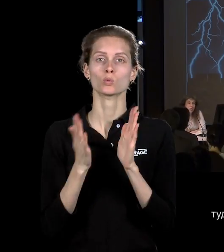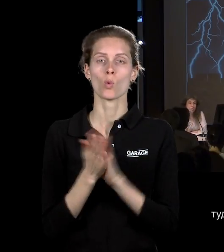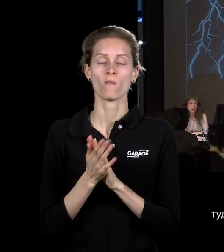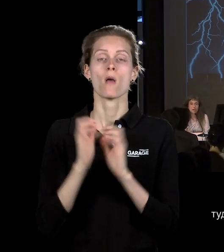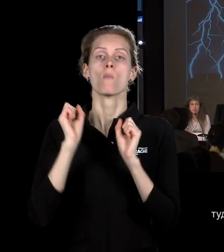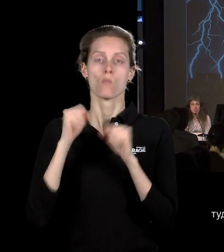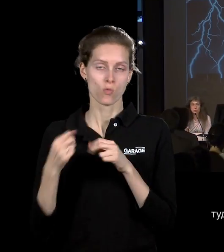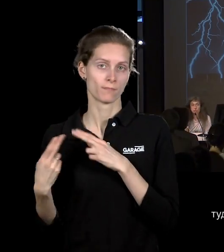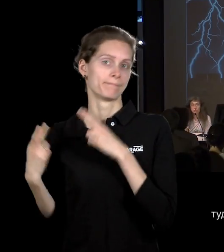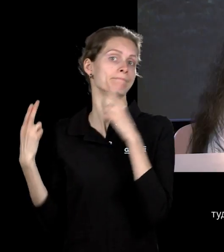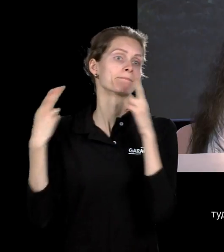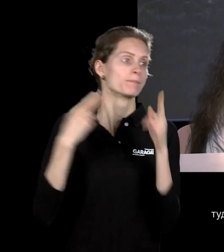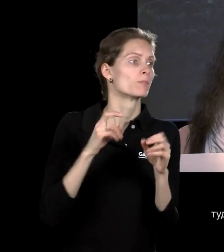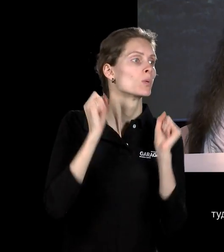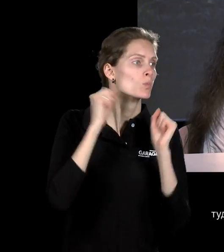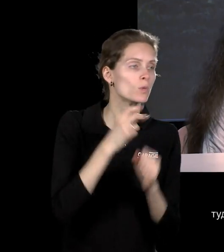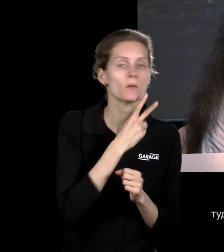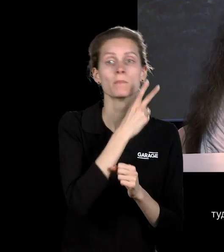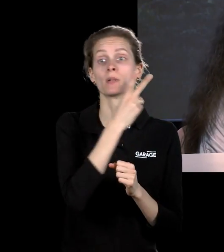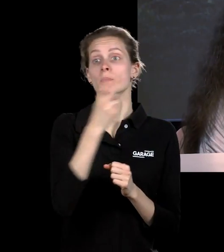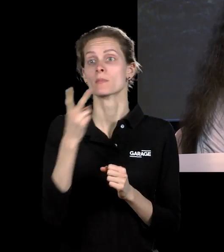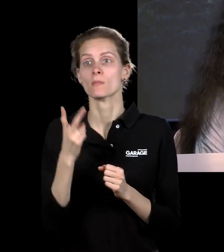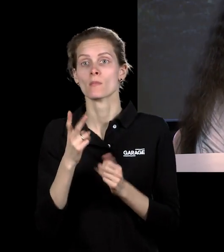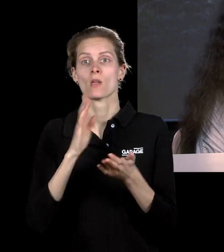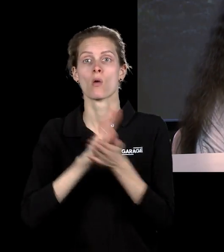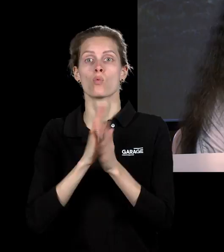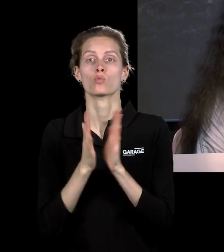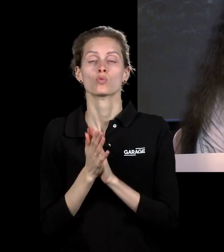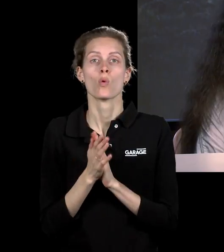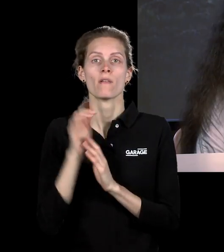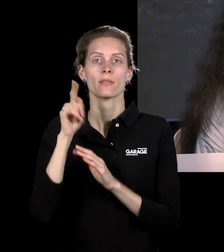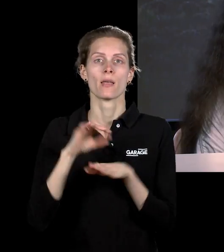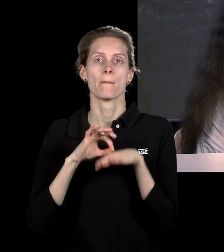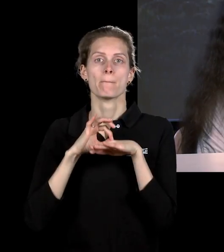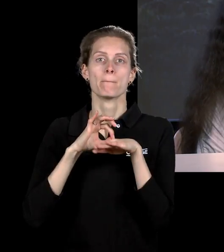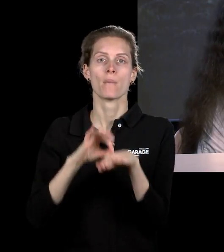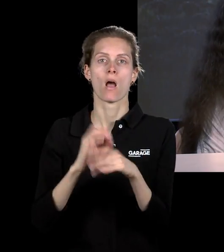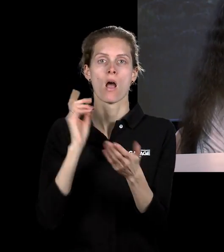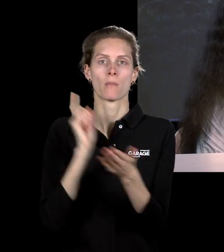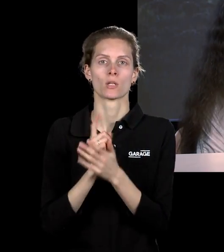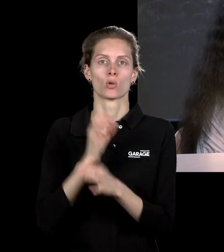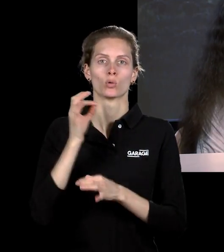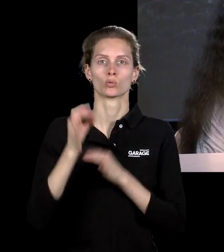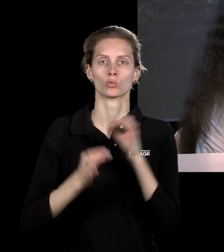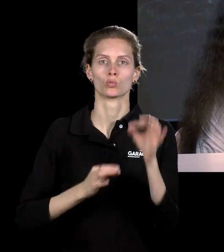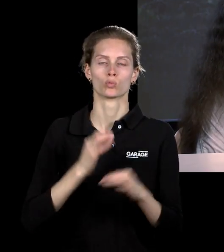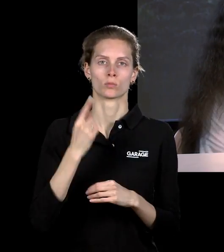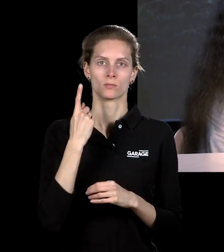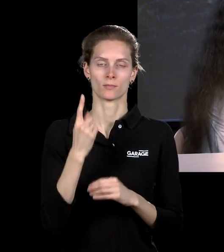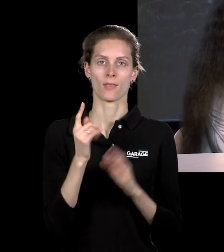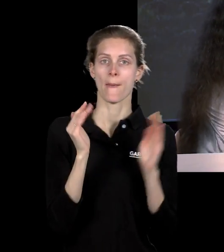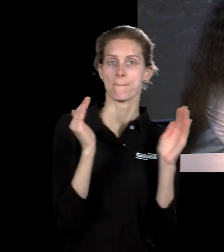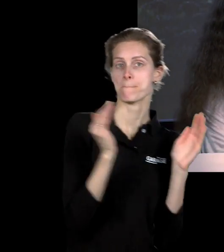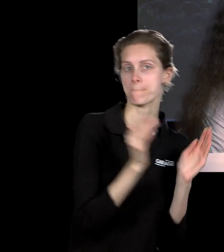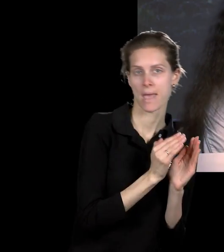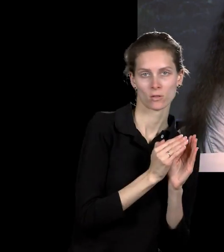Туда можно приехать, там можно все посмотреть, при условии, что ты проведешь в этом месте не меньше суток. Туда можно приехать